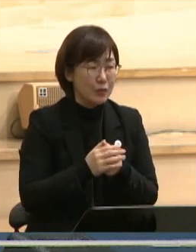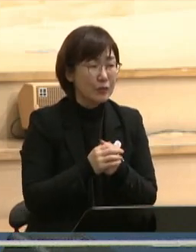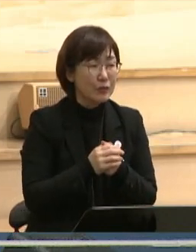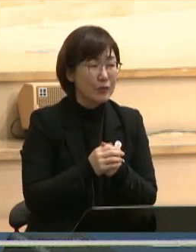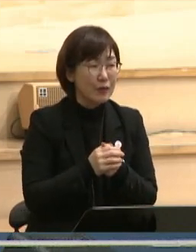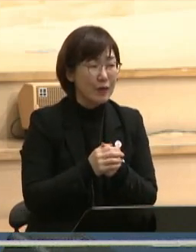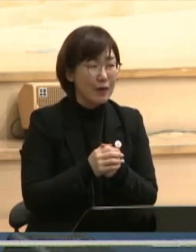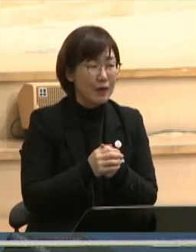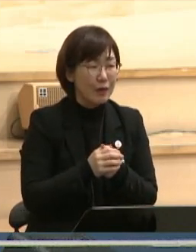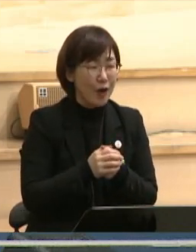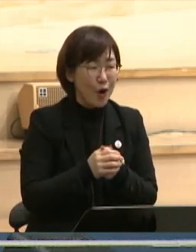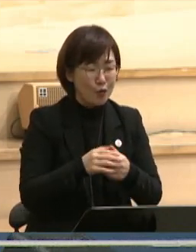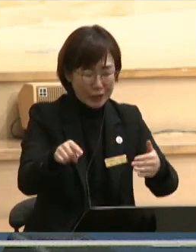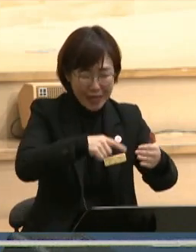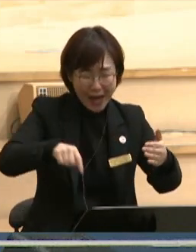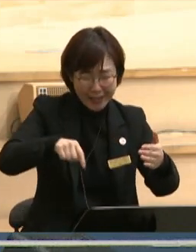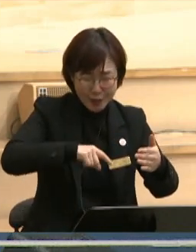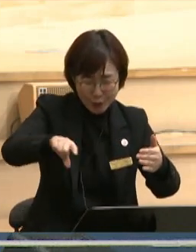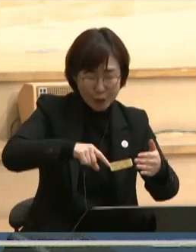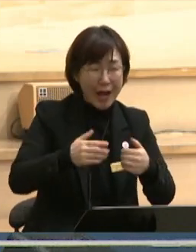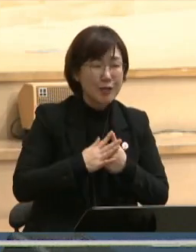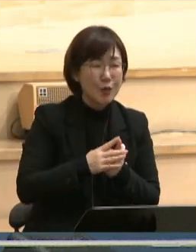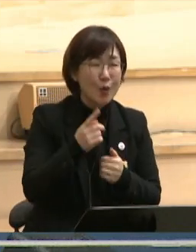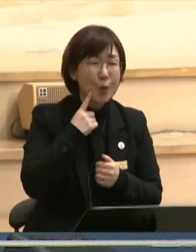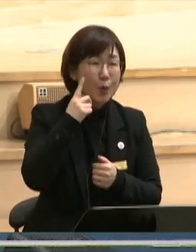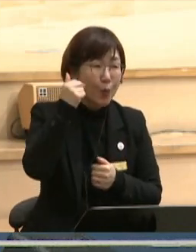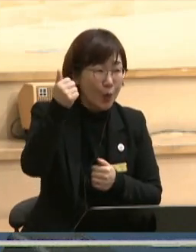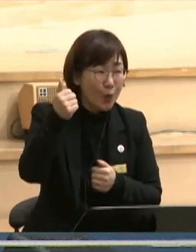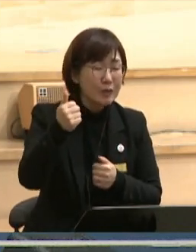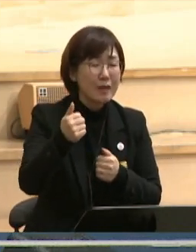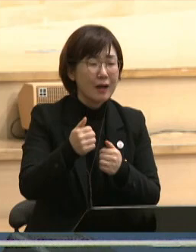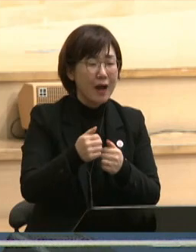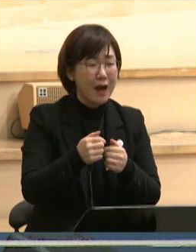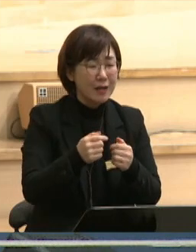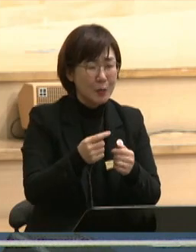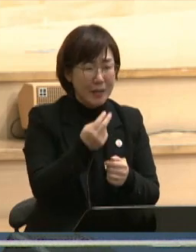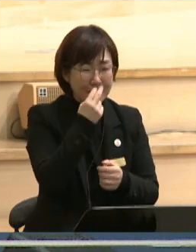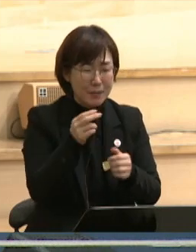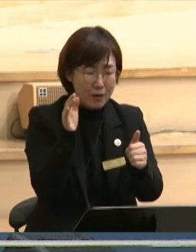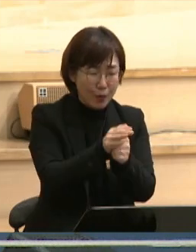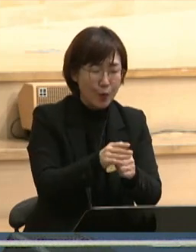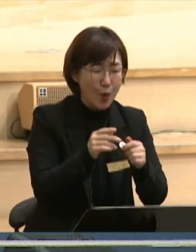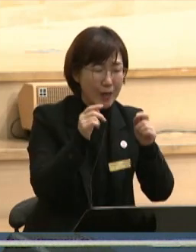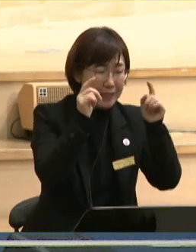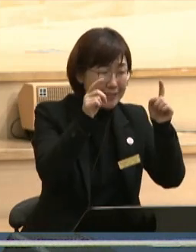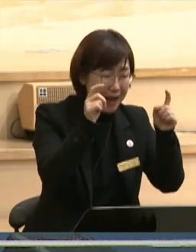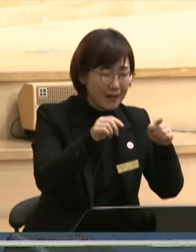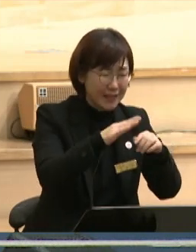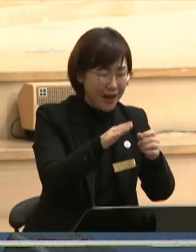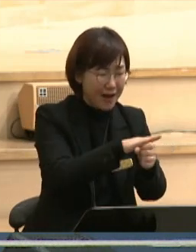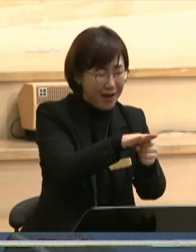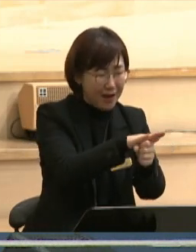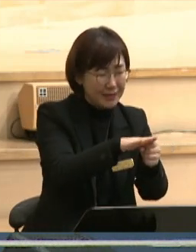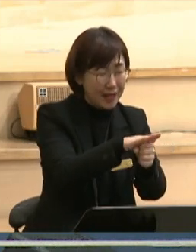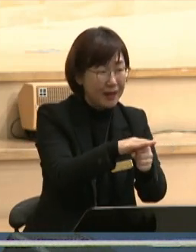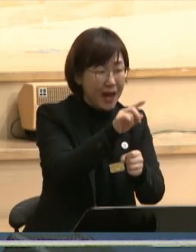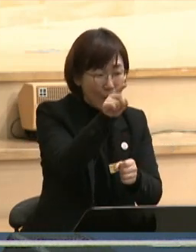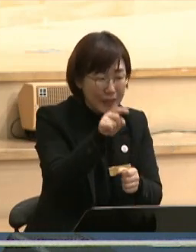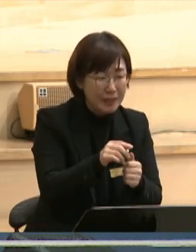우리도 우리끼리 다 한단 말이에요 목회자가 생명을 걸고 양떼를 사랑하는지 성도들이 다 알아요